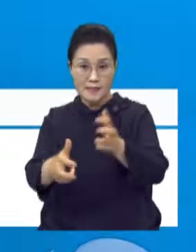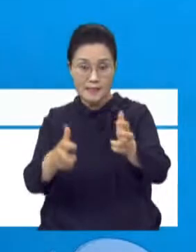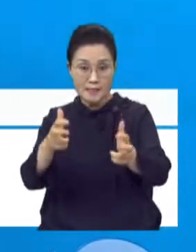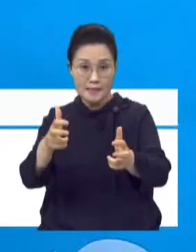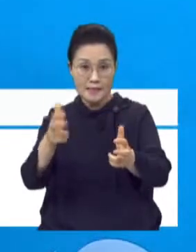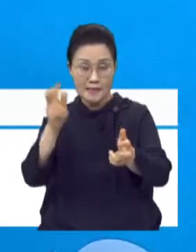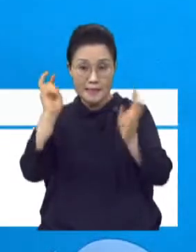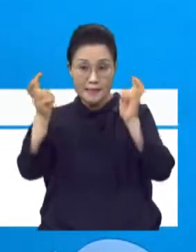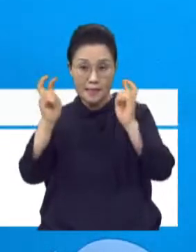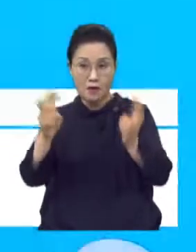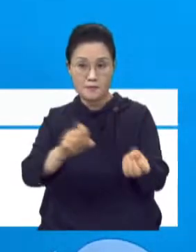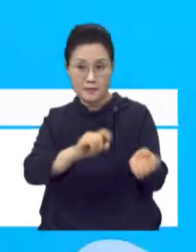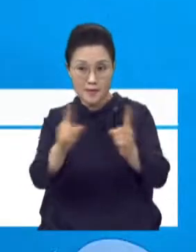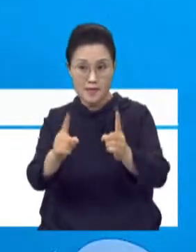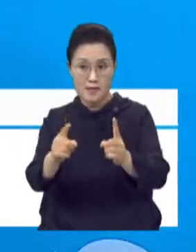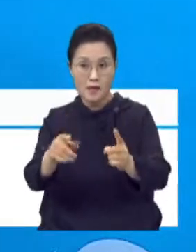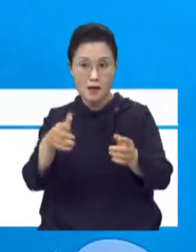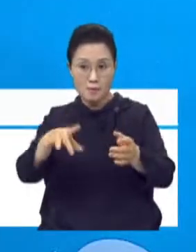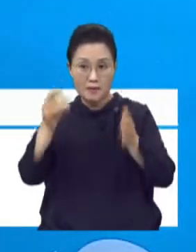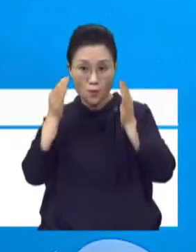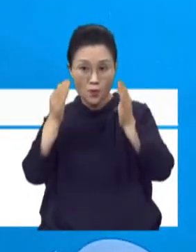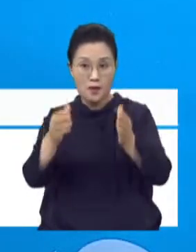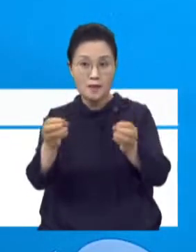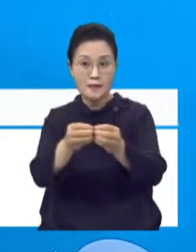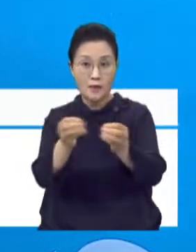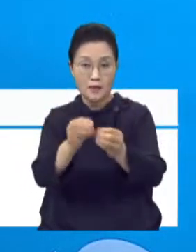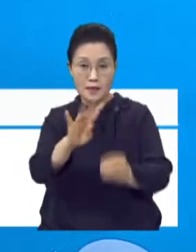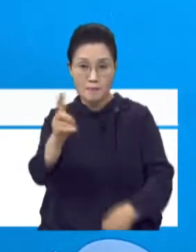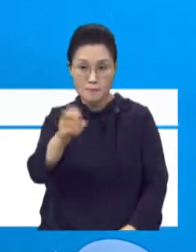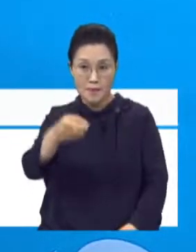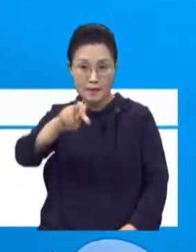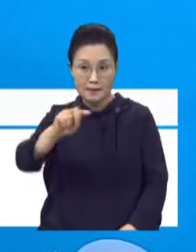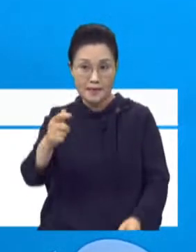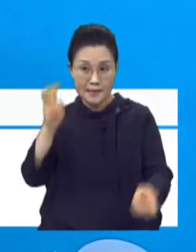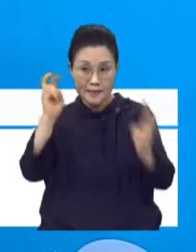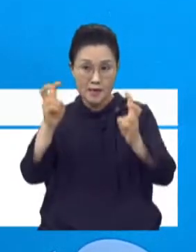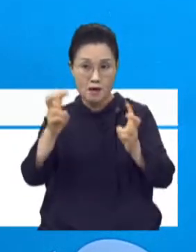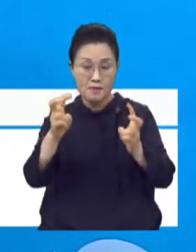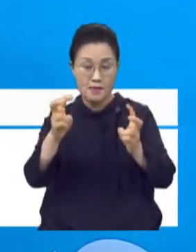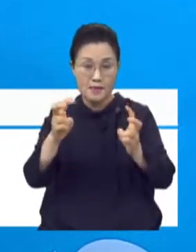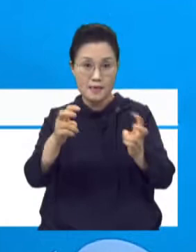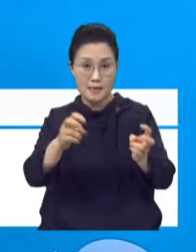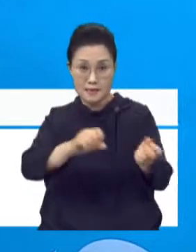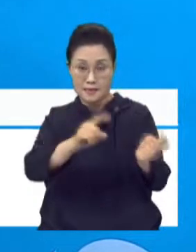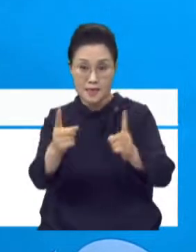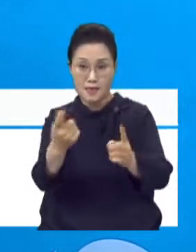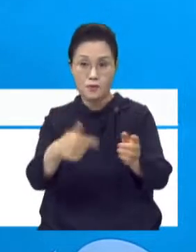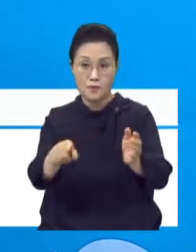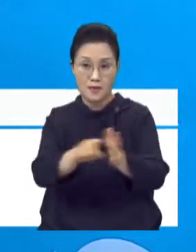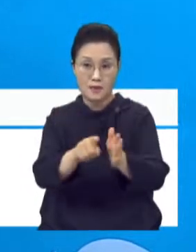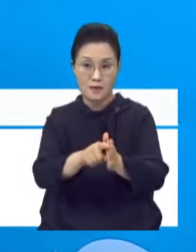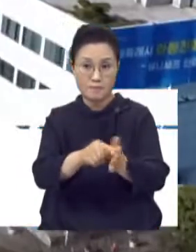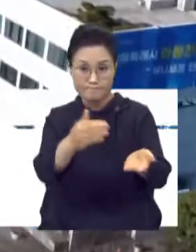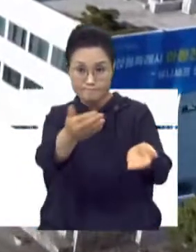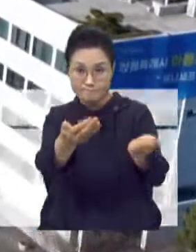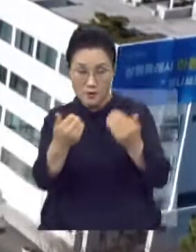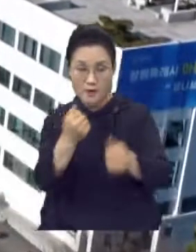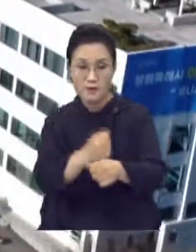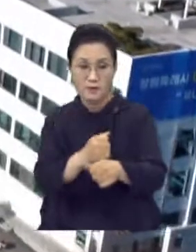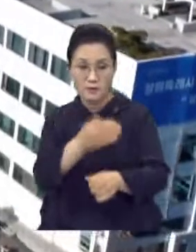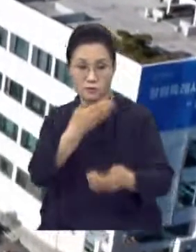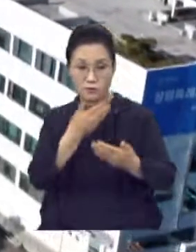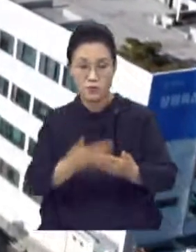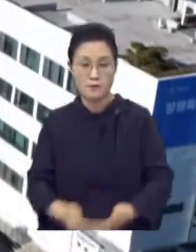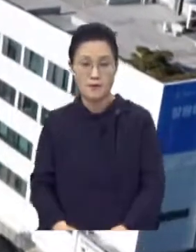하는 창원에 이런 방산 기업들이 좀 많이 올 수 있도록 하는 그 인프라를 잘 깔아서 유입하는 게 굉장히 중요합니다.